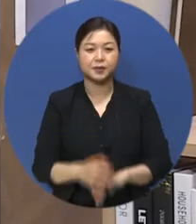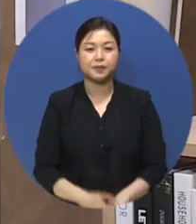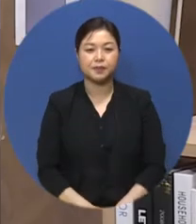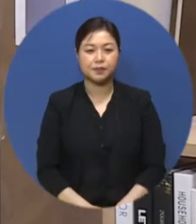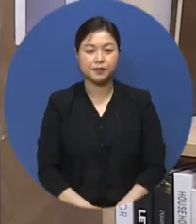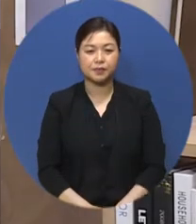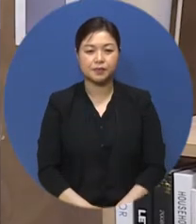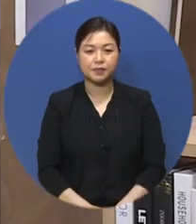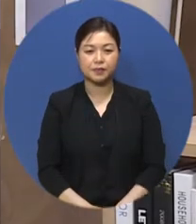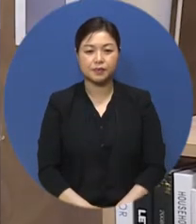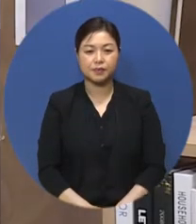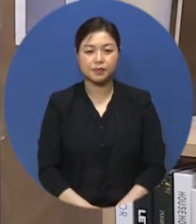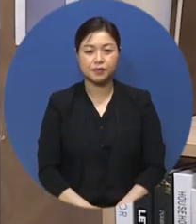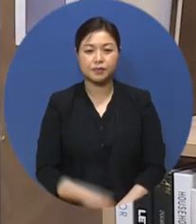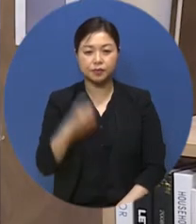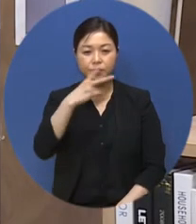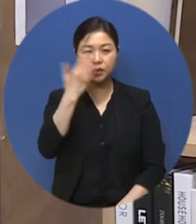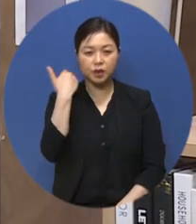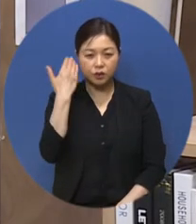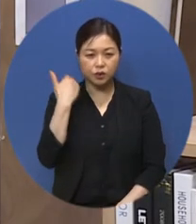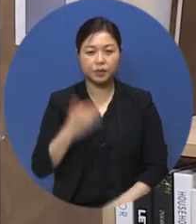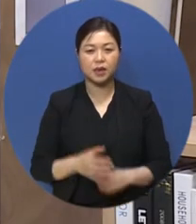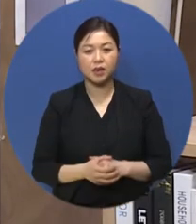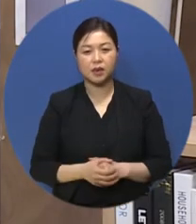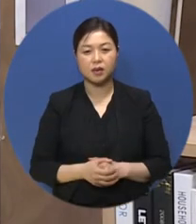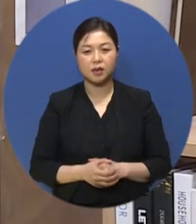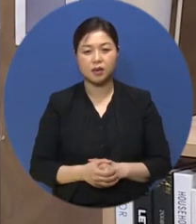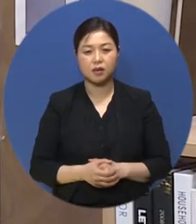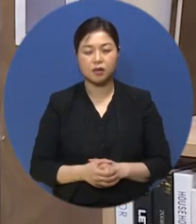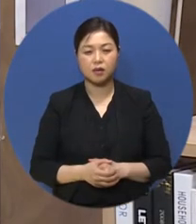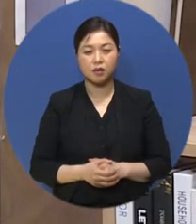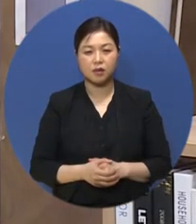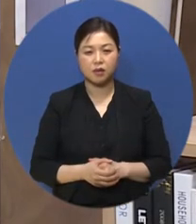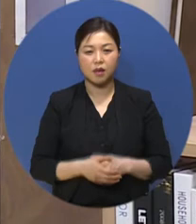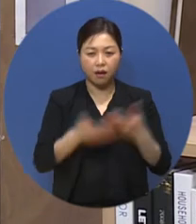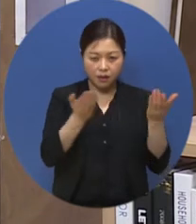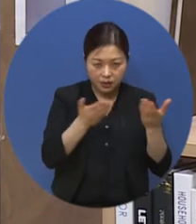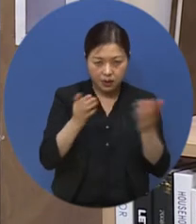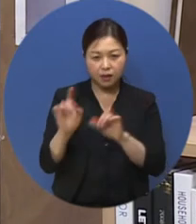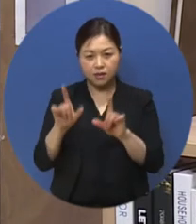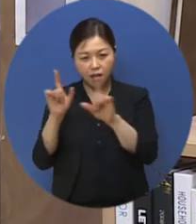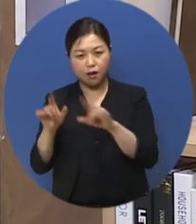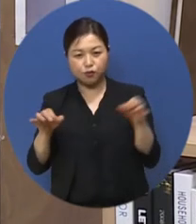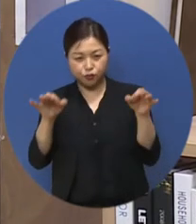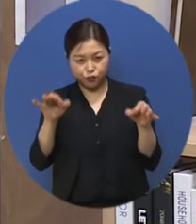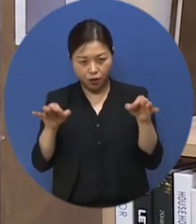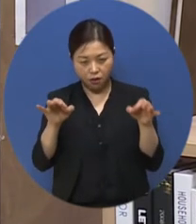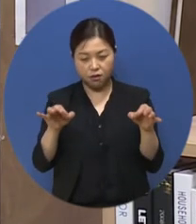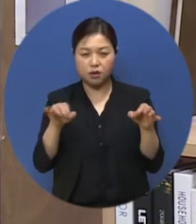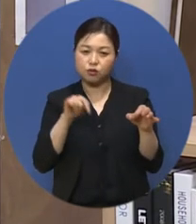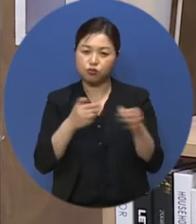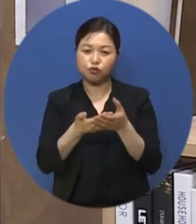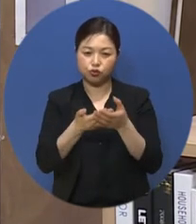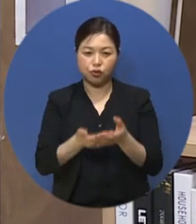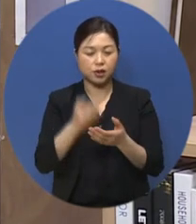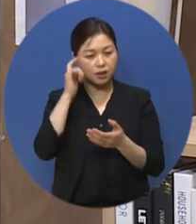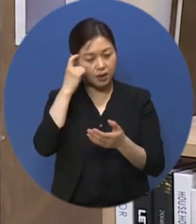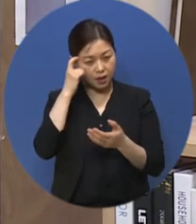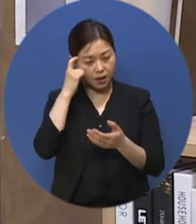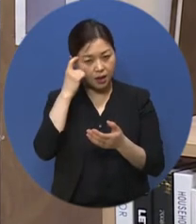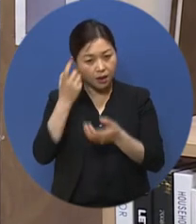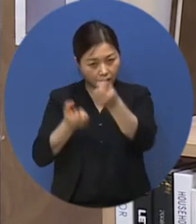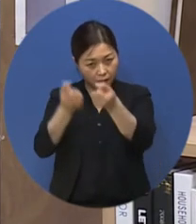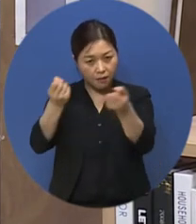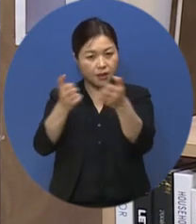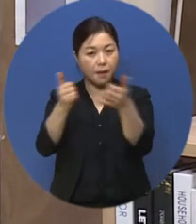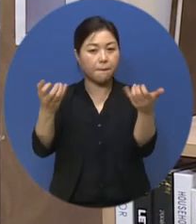네. 그리고 또 이제 요즘은 워낙에 또 워라벨에 대해서 네. 중요하게 생각하는 분들이